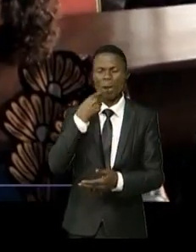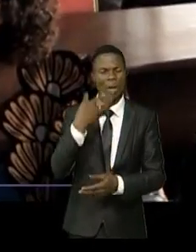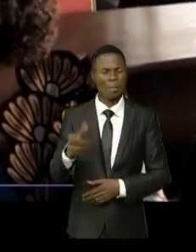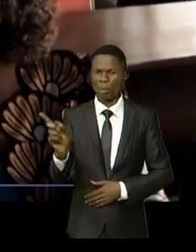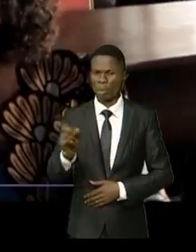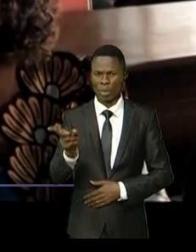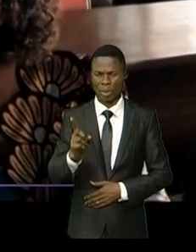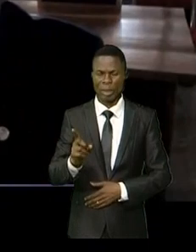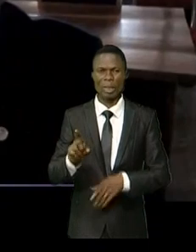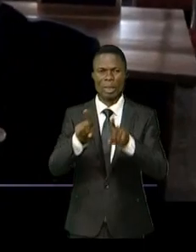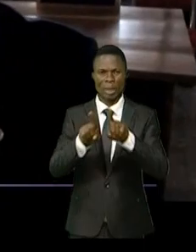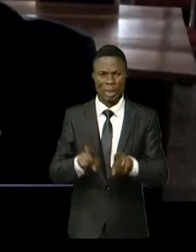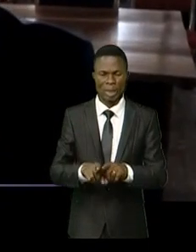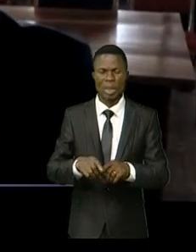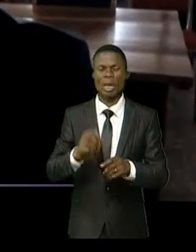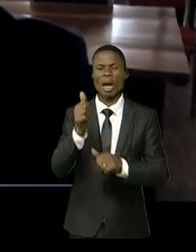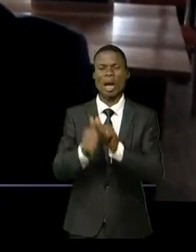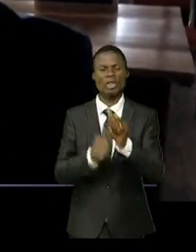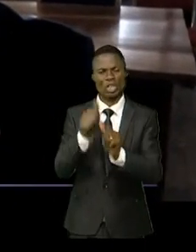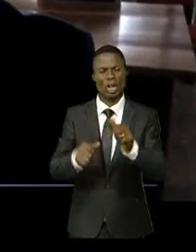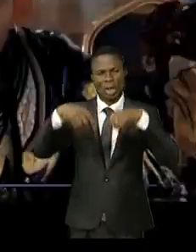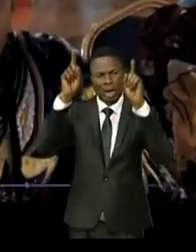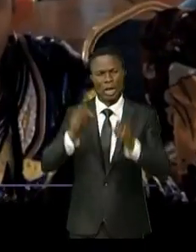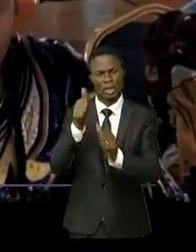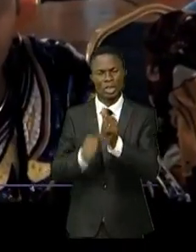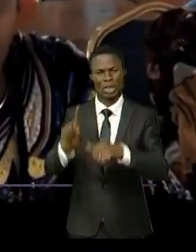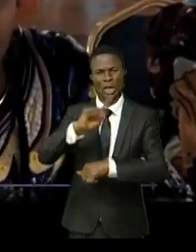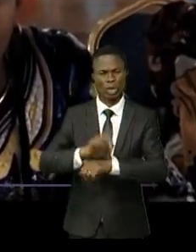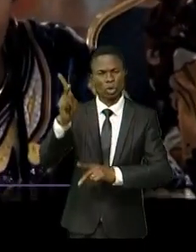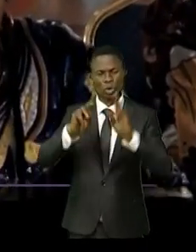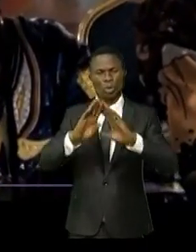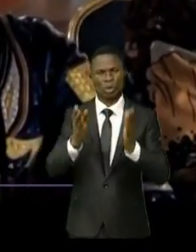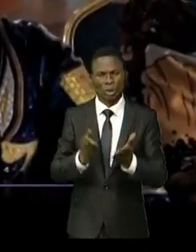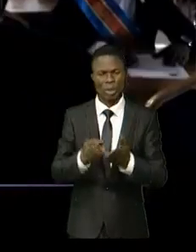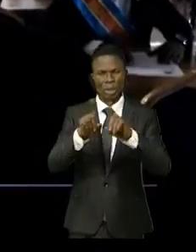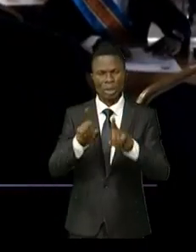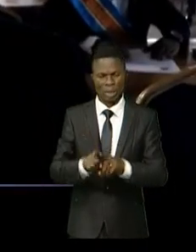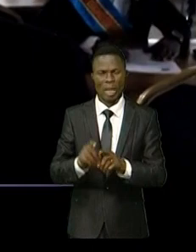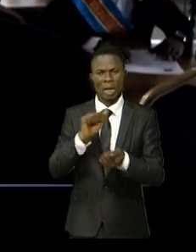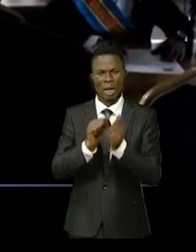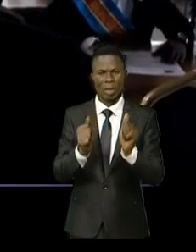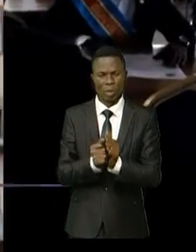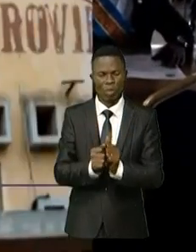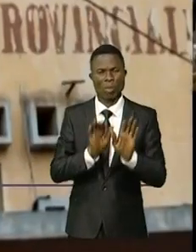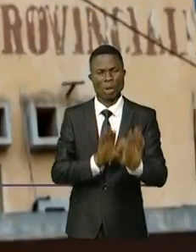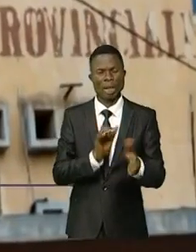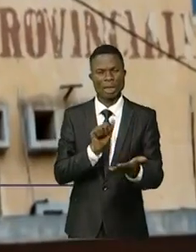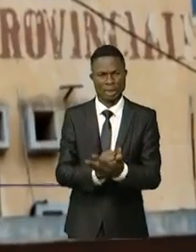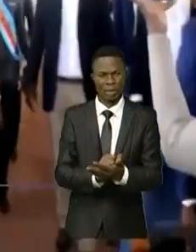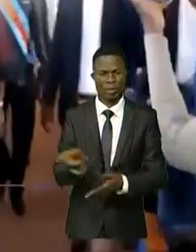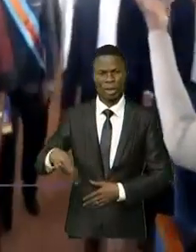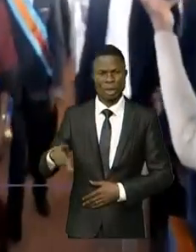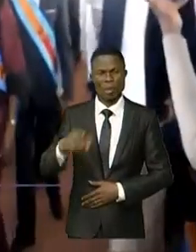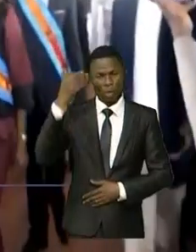formalité, un rituel annuel sans conséquence sur le vécu quotidien de la population, mais une expression de son attente. Dans la province